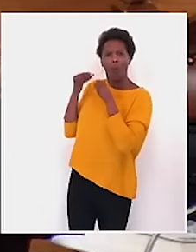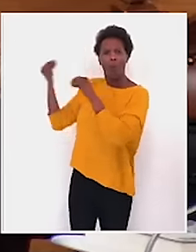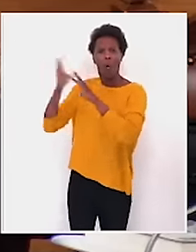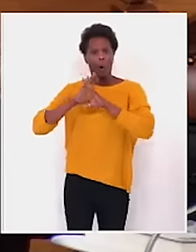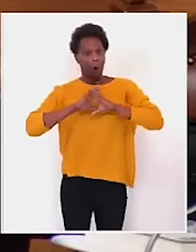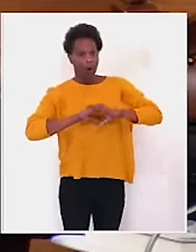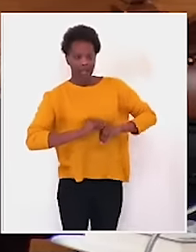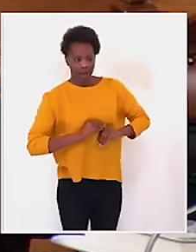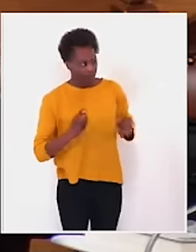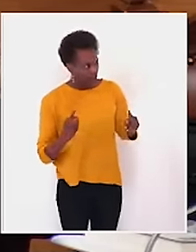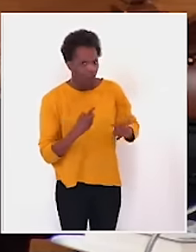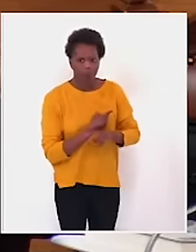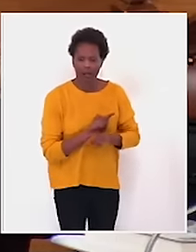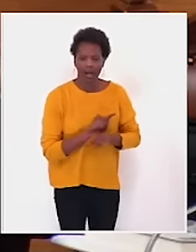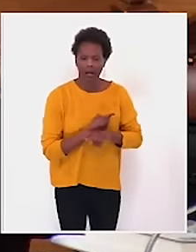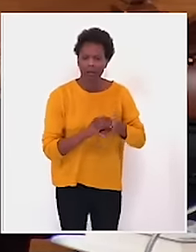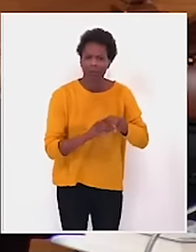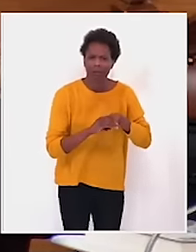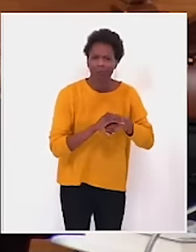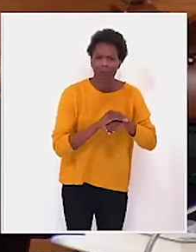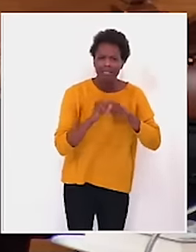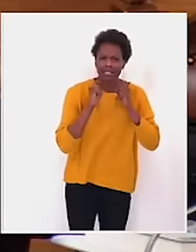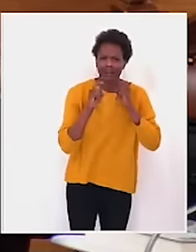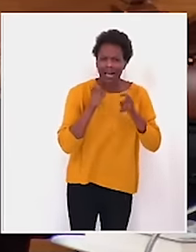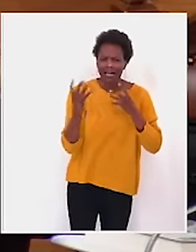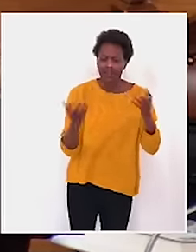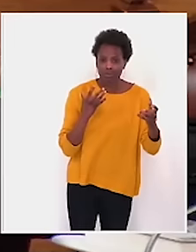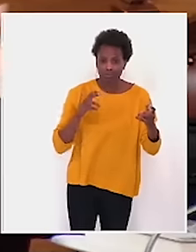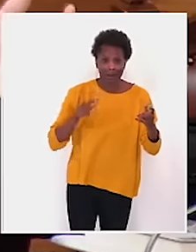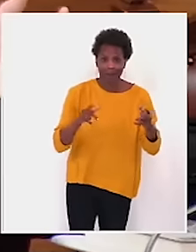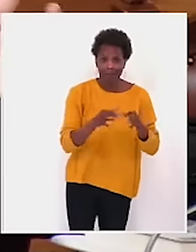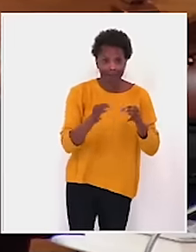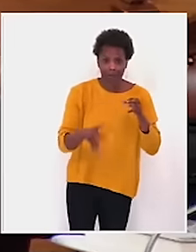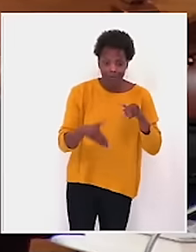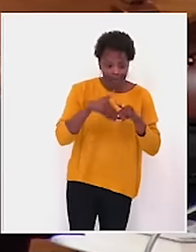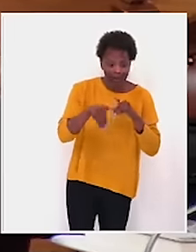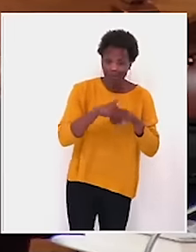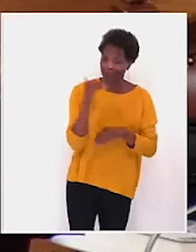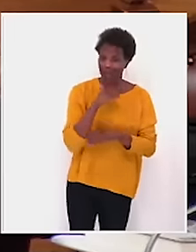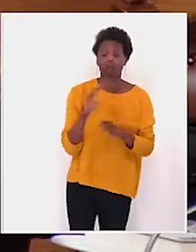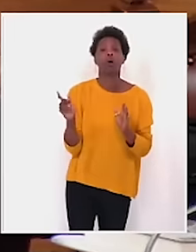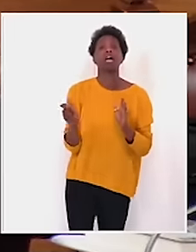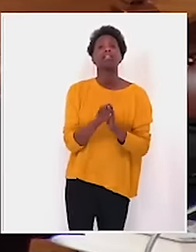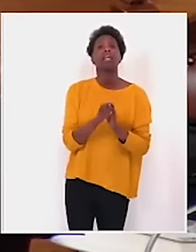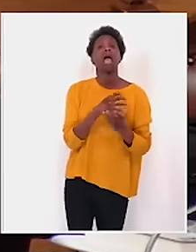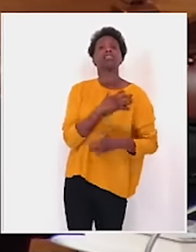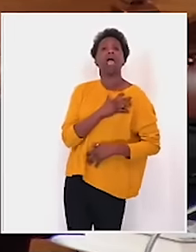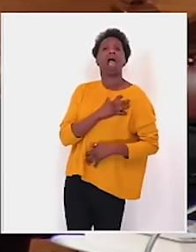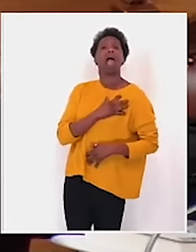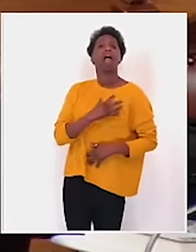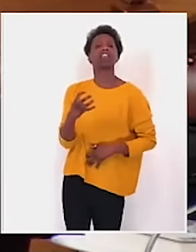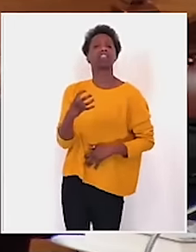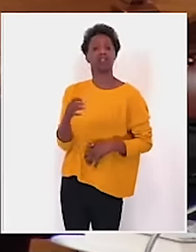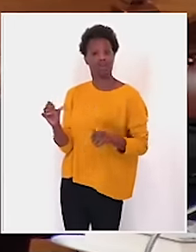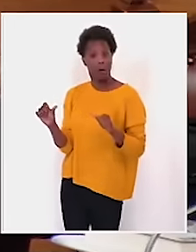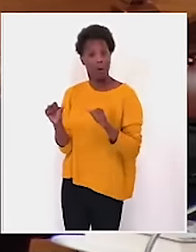justement une politique ultra violente et on va en voir les conséquences très rapidement. Enfin bon, c'est pas une surprise, quand on est millionnaire, on s'occupe des millionnaires et des